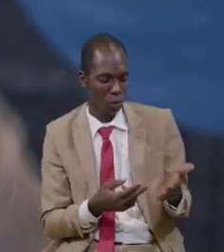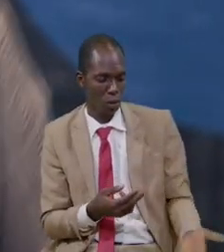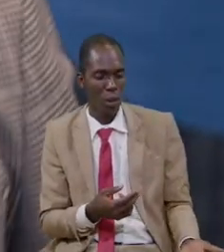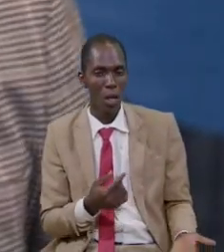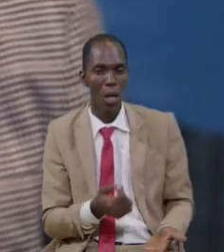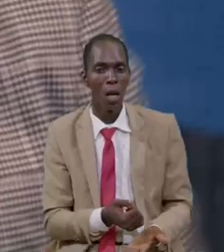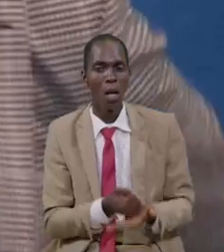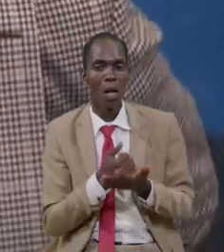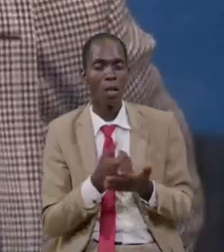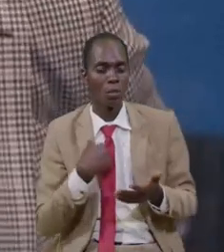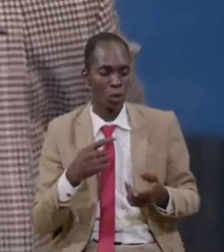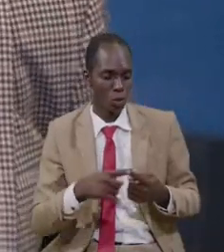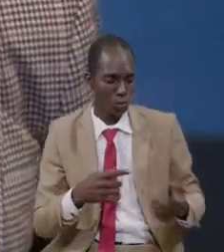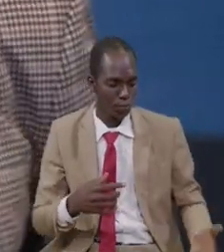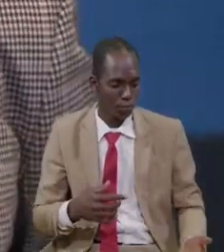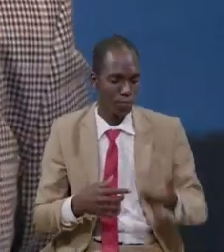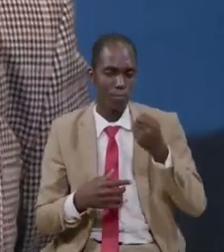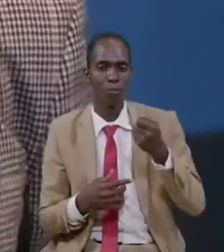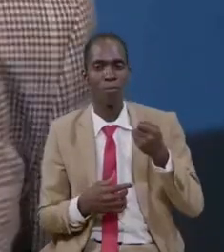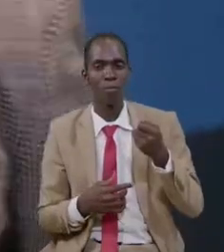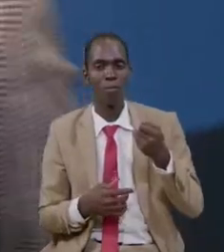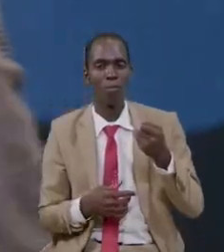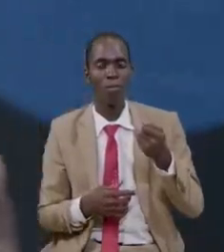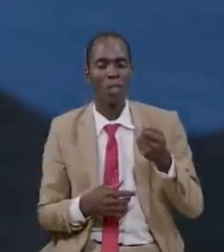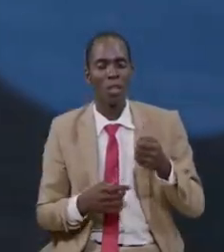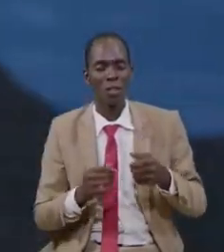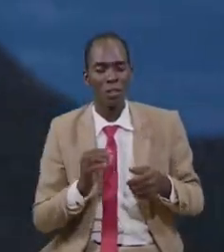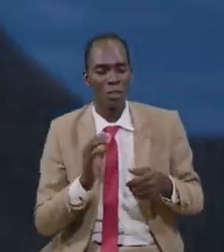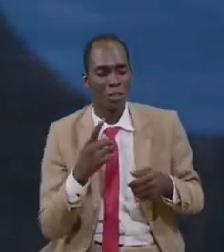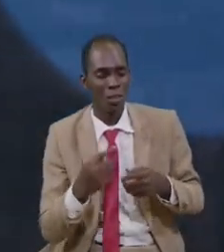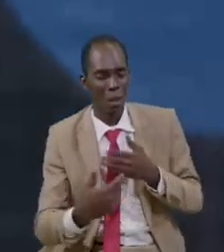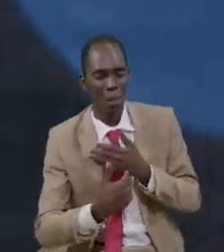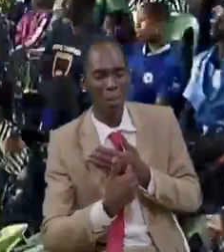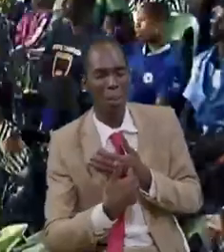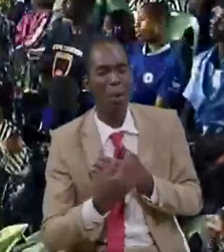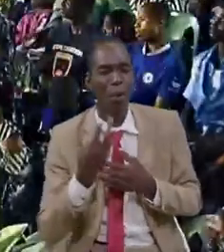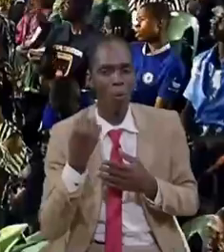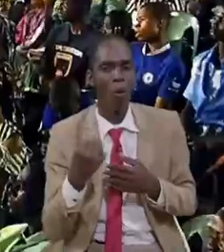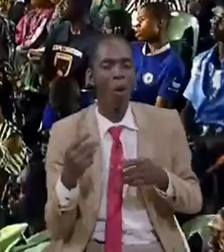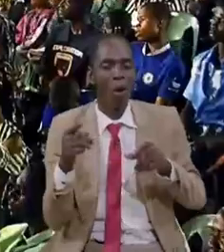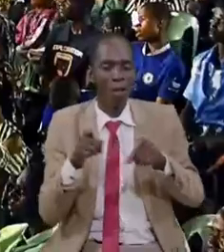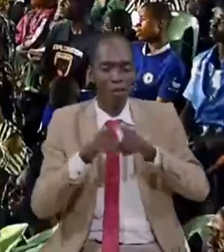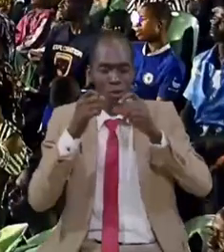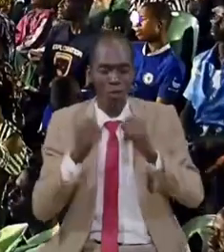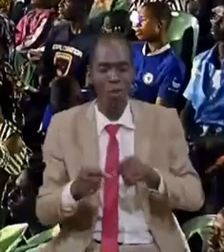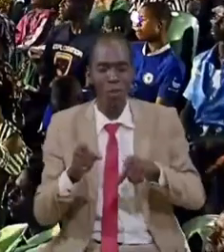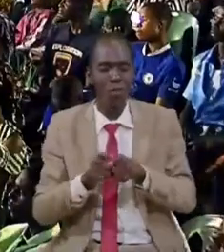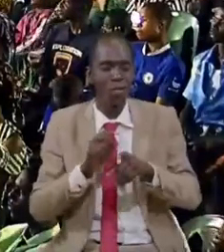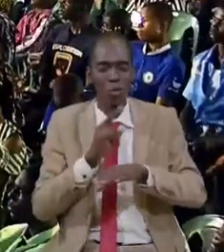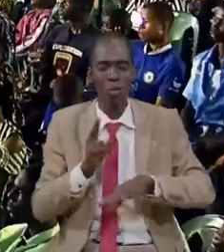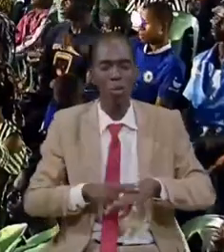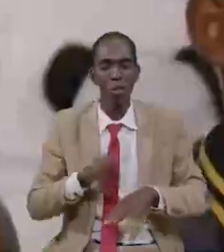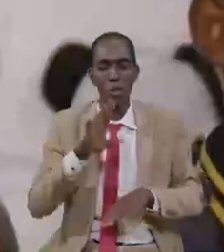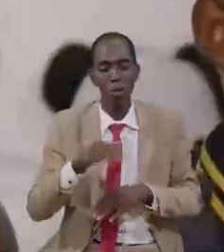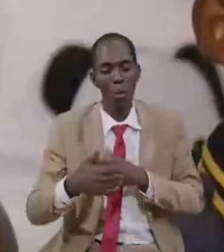à vérifier ceci. Oh, son dos était encore intact. Ton